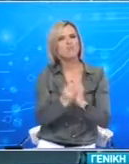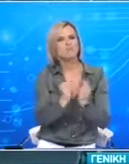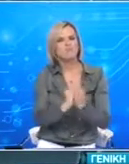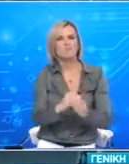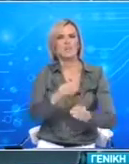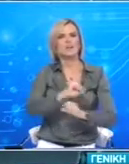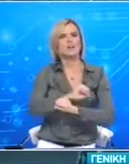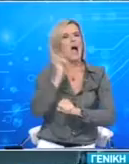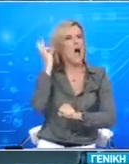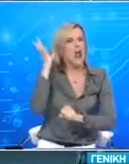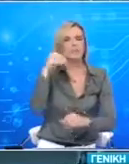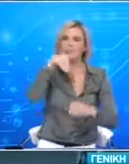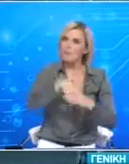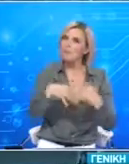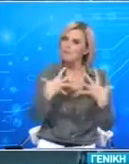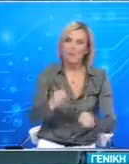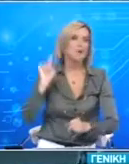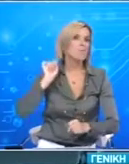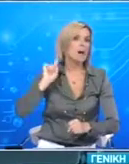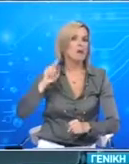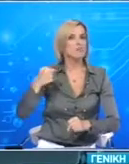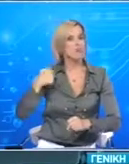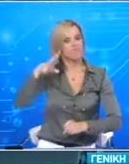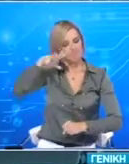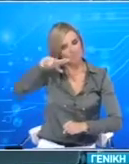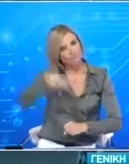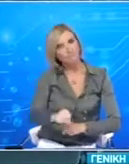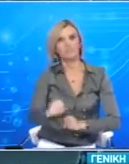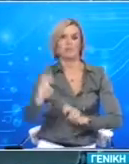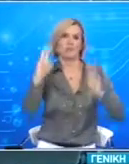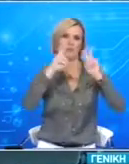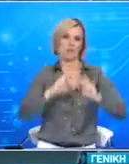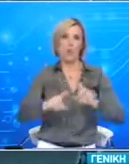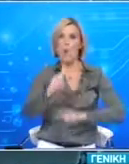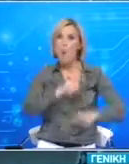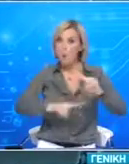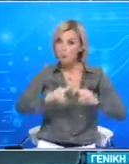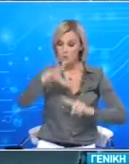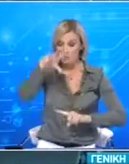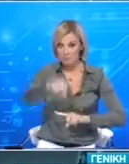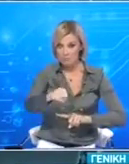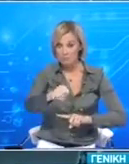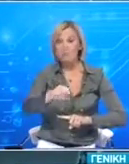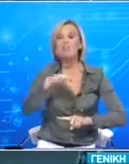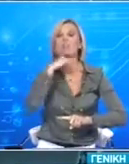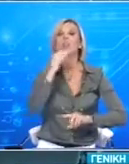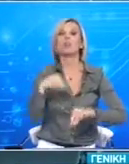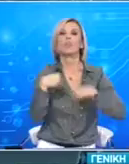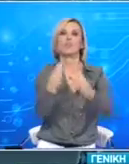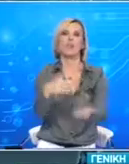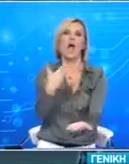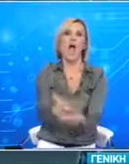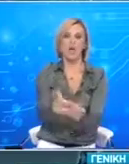ένομη τάξη αποτελεί απαραίτητη προϋπόθεση της διαδικασίας ασύλου. Η κυβέρνηση με αποφασιστικότητα